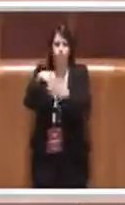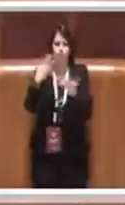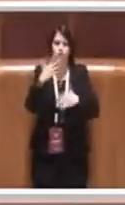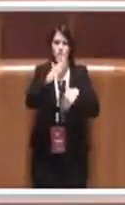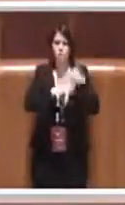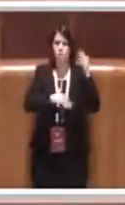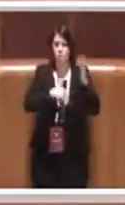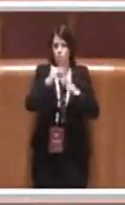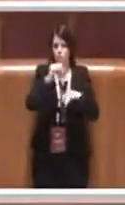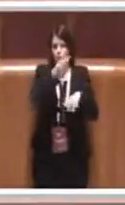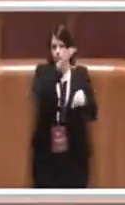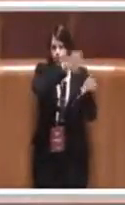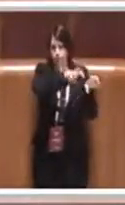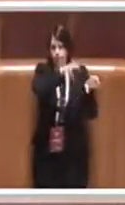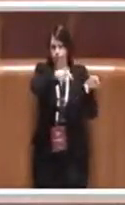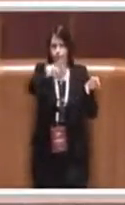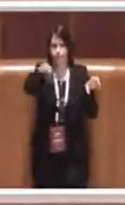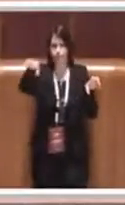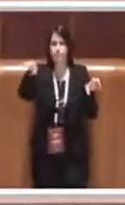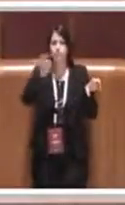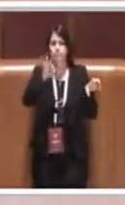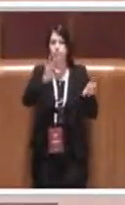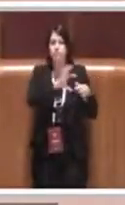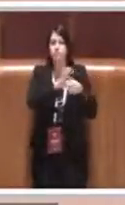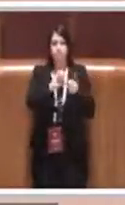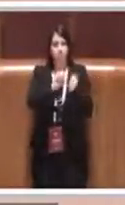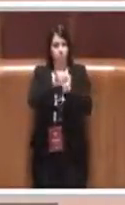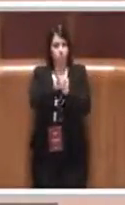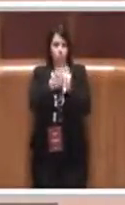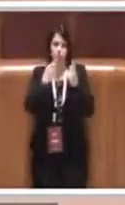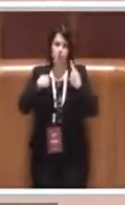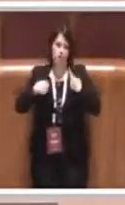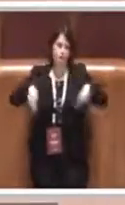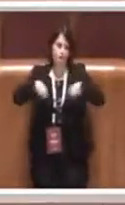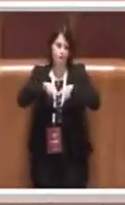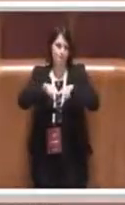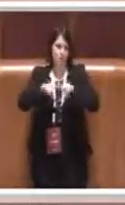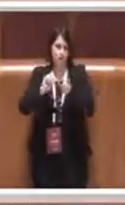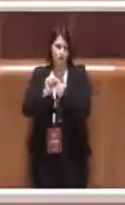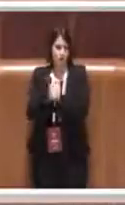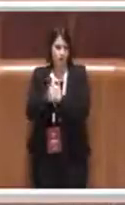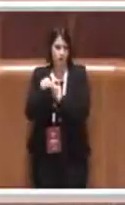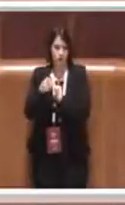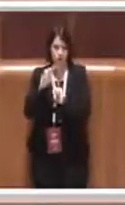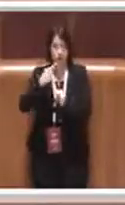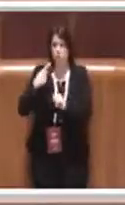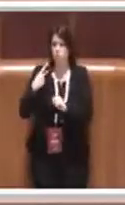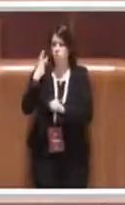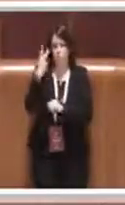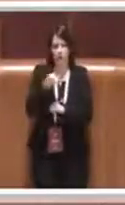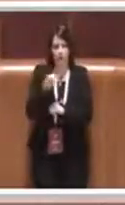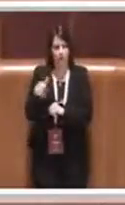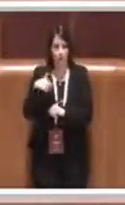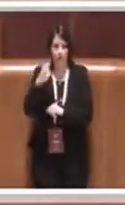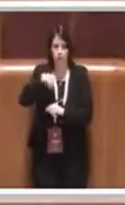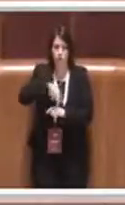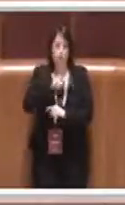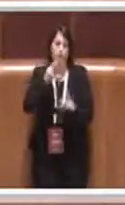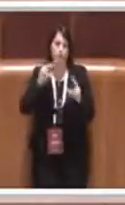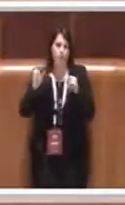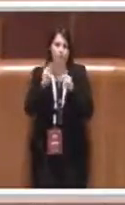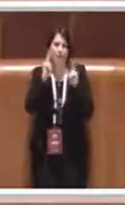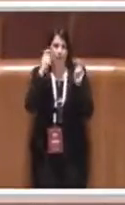di Commissione Sport, ma devo ricordare anche il lavoro della precedente consigliatura